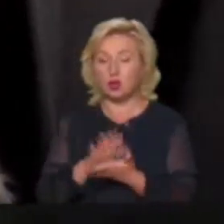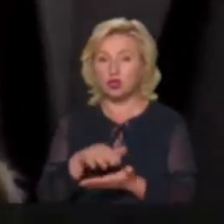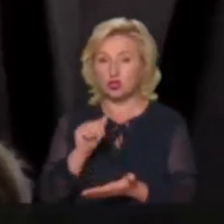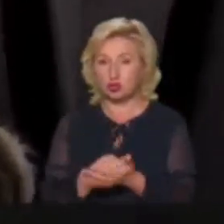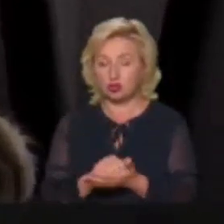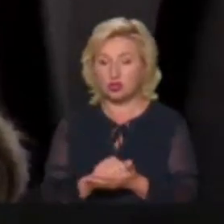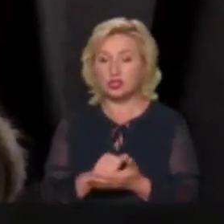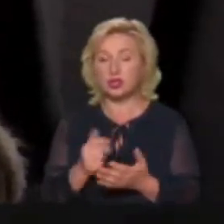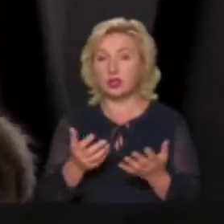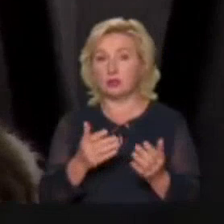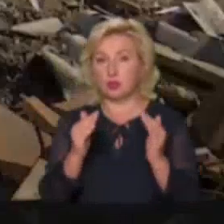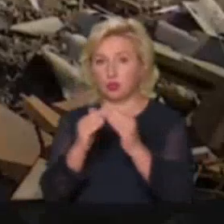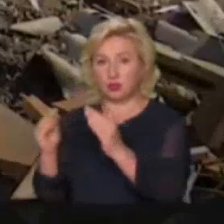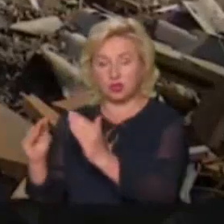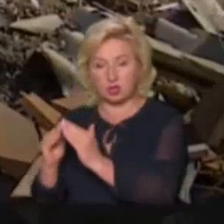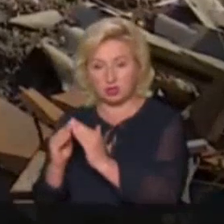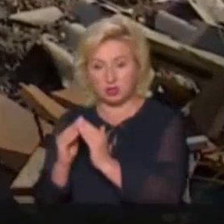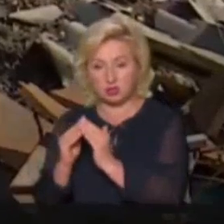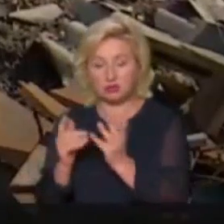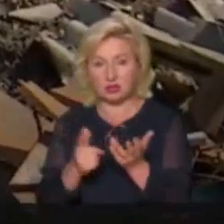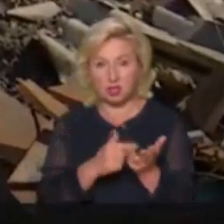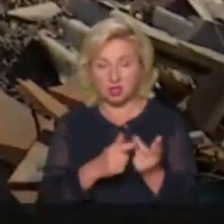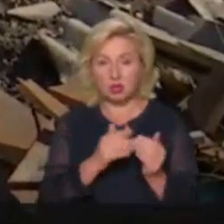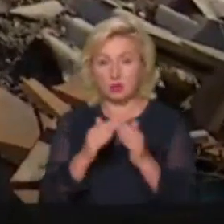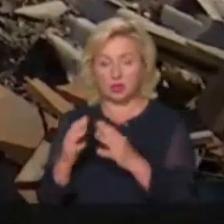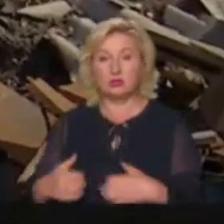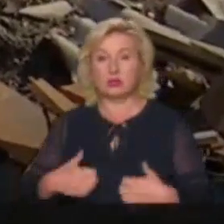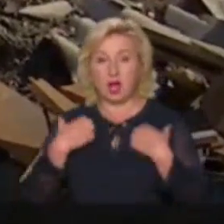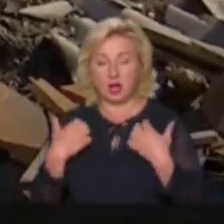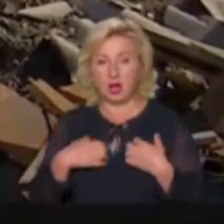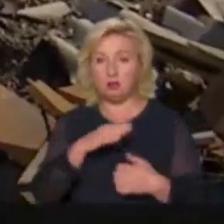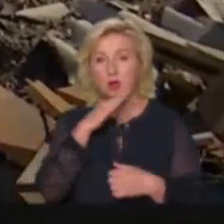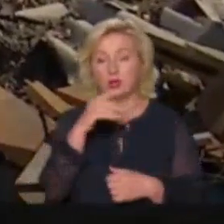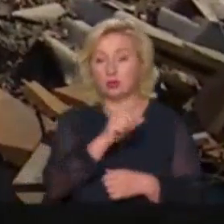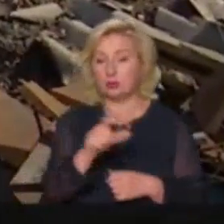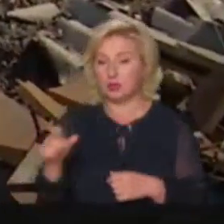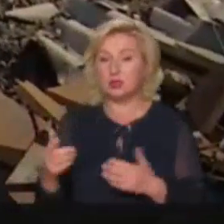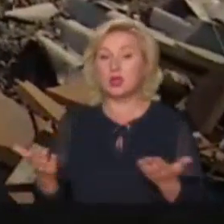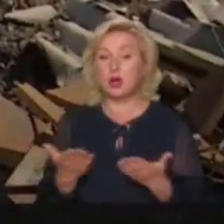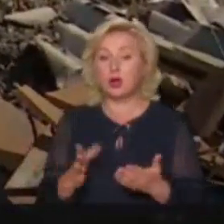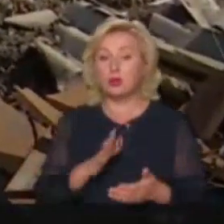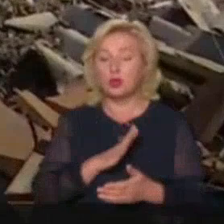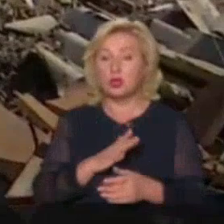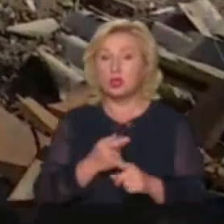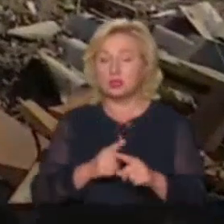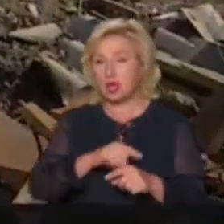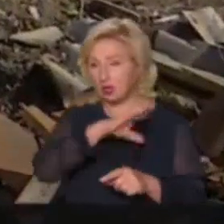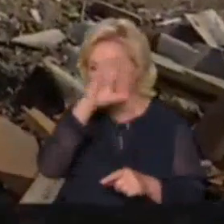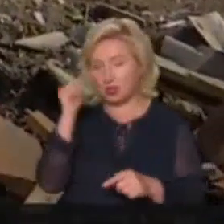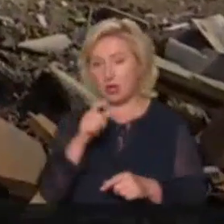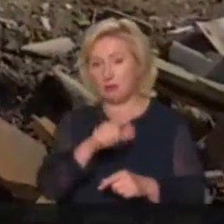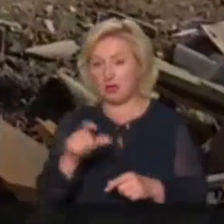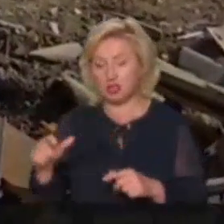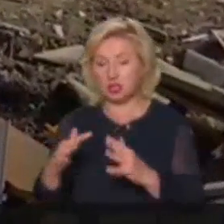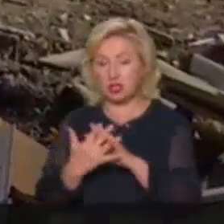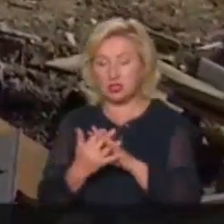зазнали кілька будинків, ну і налякалося теж дуже багато мешканців. Про те, якою була ця ніч для мешканців